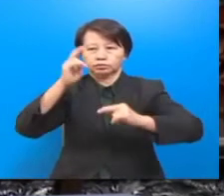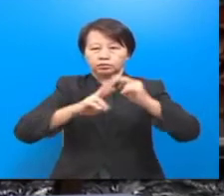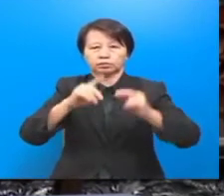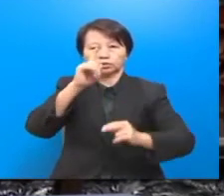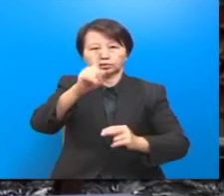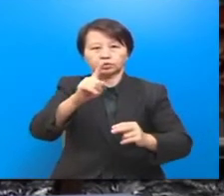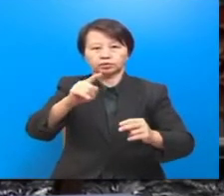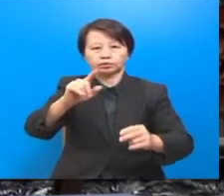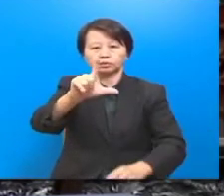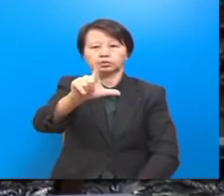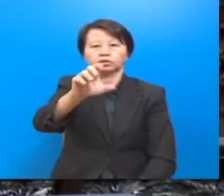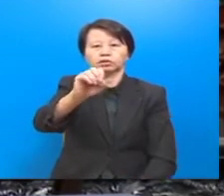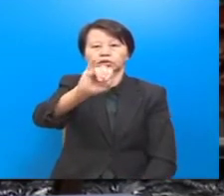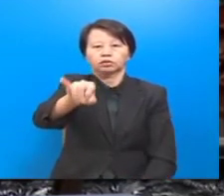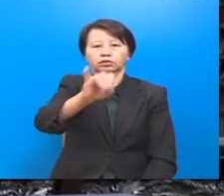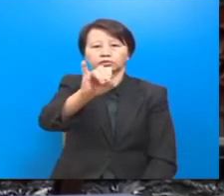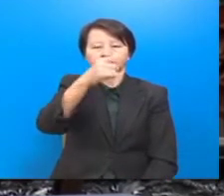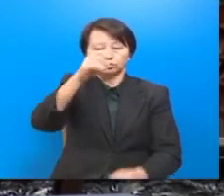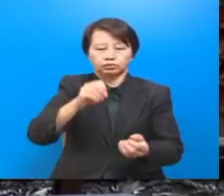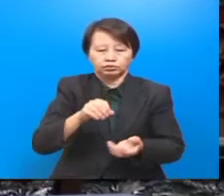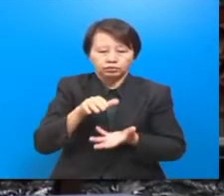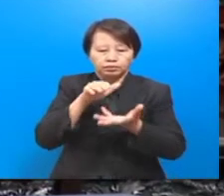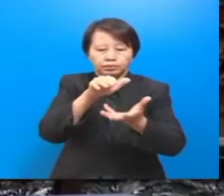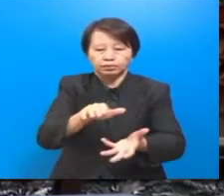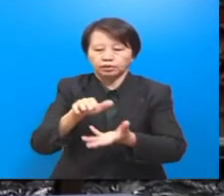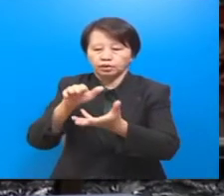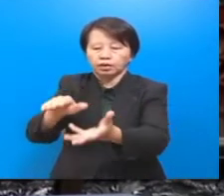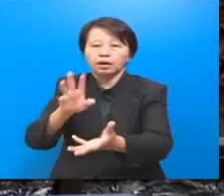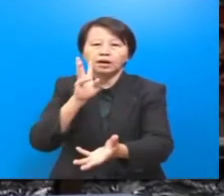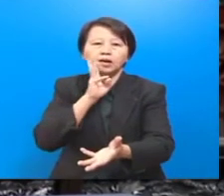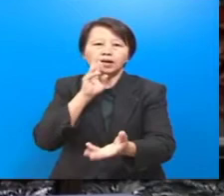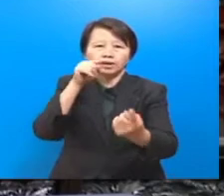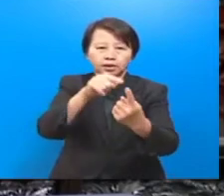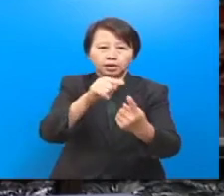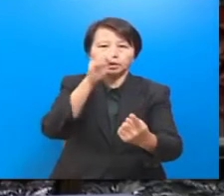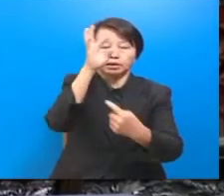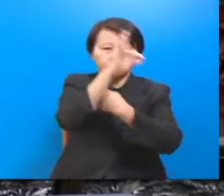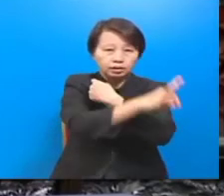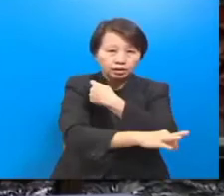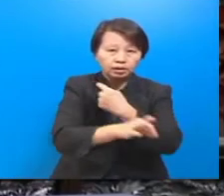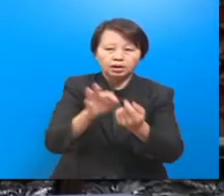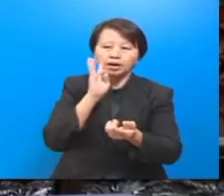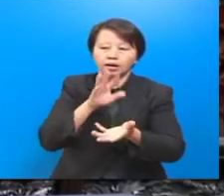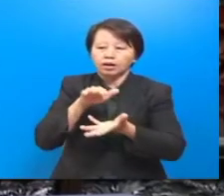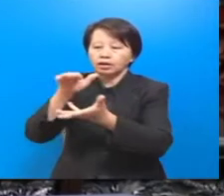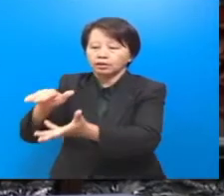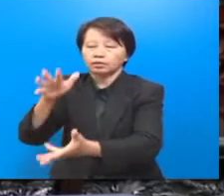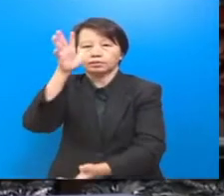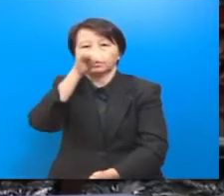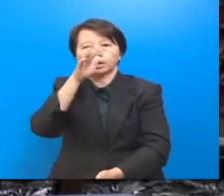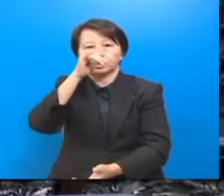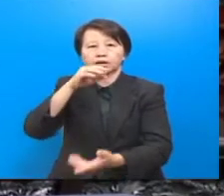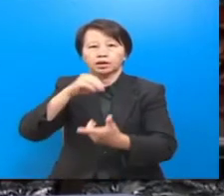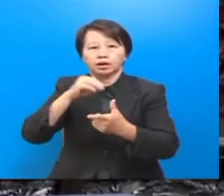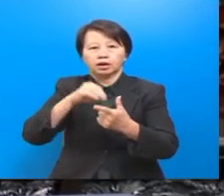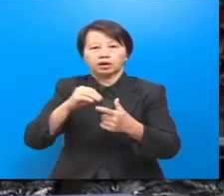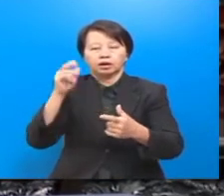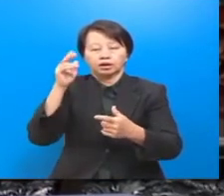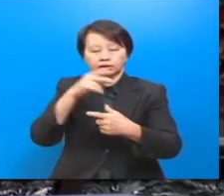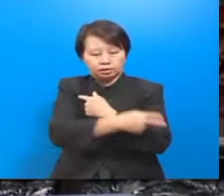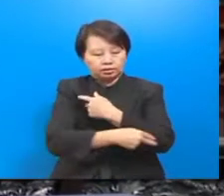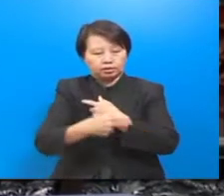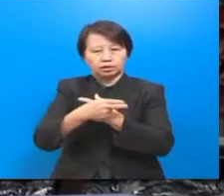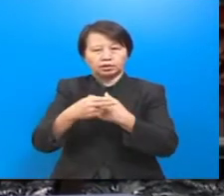sebuah loji bagi membekalkan ae depan lebih milan kembali ke demikian juga di negeri ataupun kosong-kosong